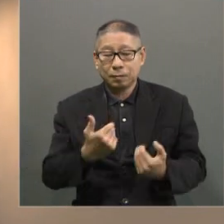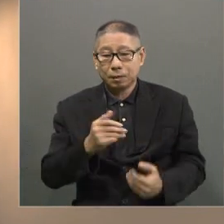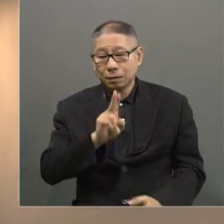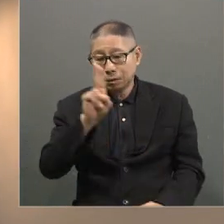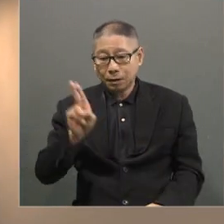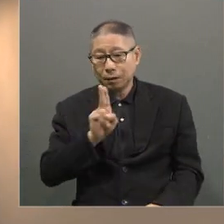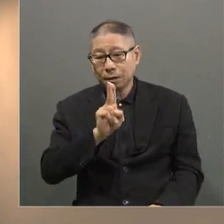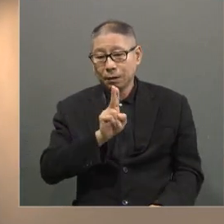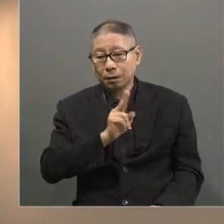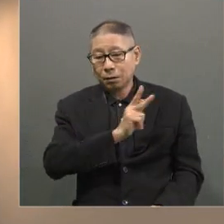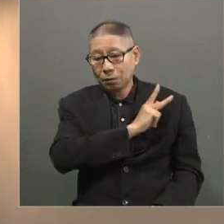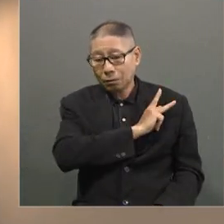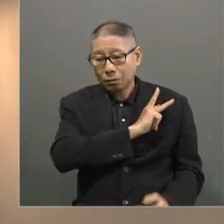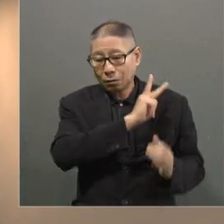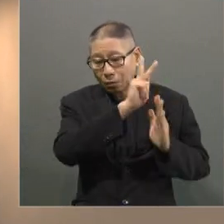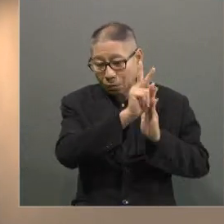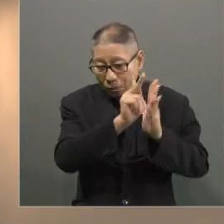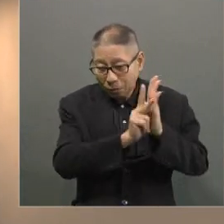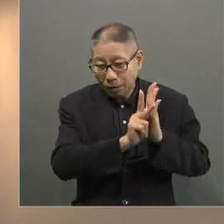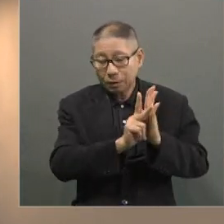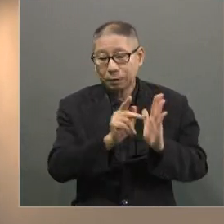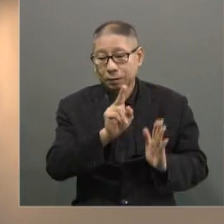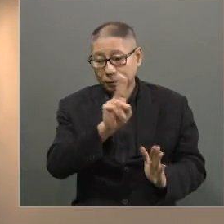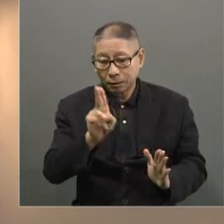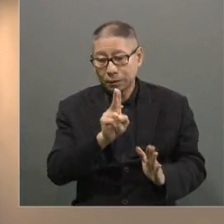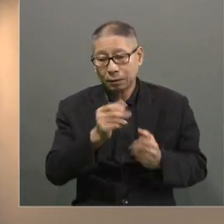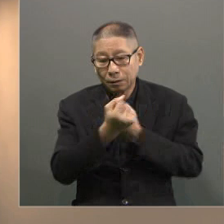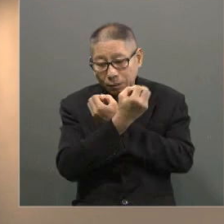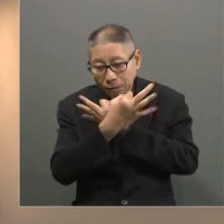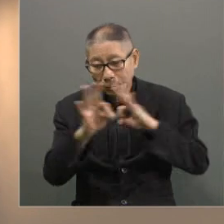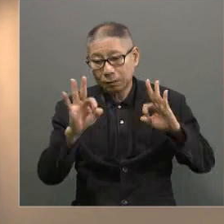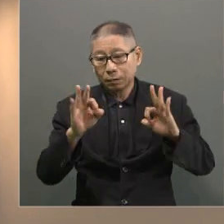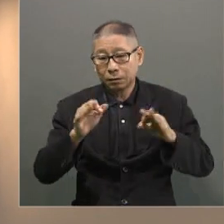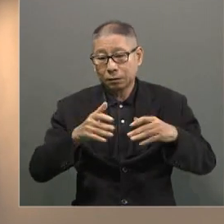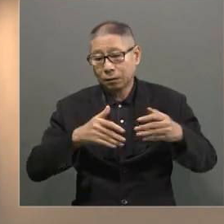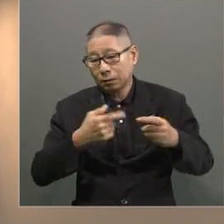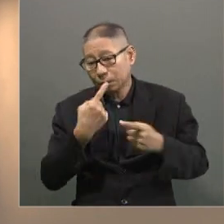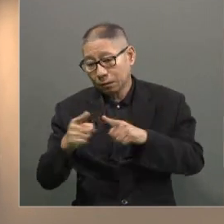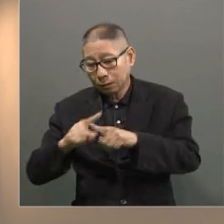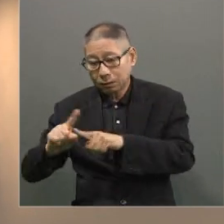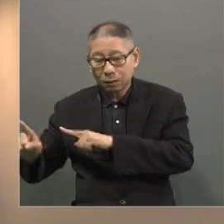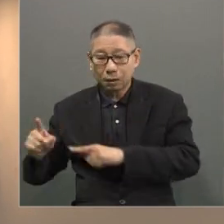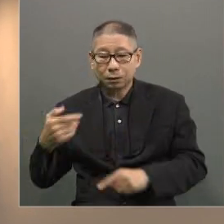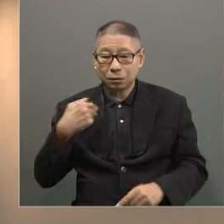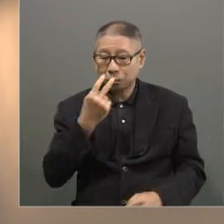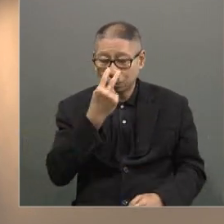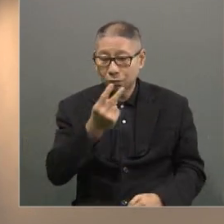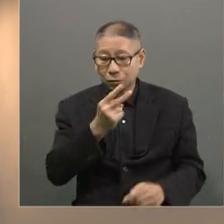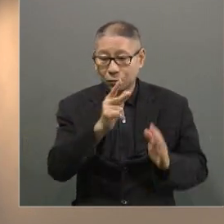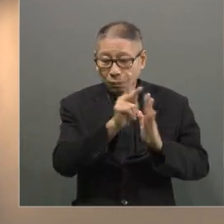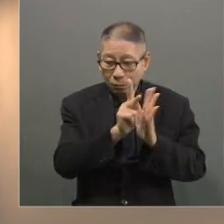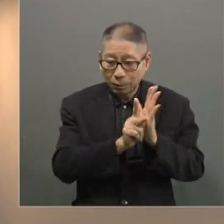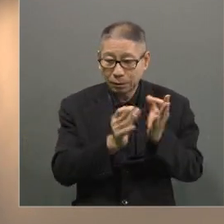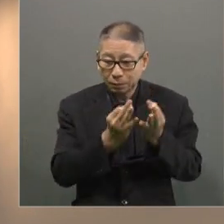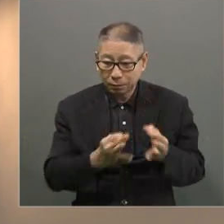หมายใครจะใช้สิทธิเสรีภาพก็ตามก็ต้องคำนึงถึงอีกปัจจัยหลายอย่างไม่ใช่ดูเรื่องสิทธิเสรีภาพอย่างเดียวเพราะการใช้สิทธิเส